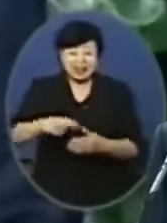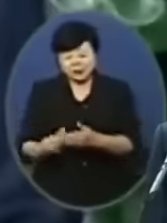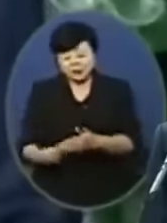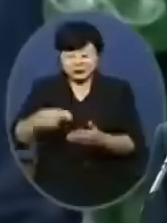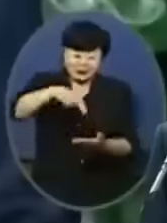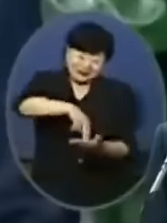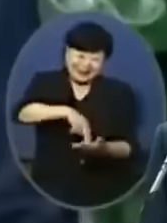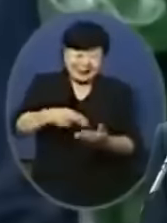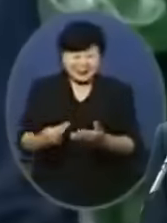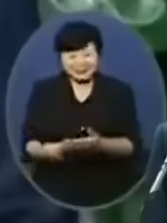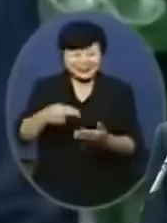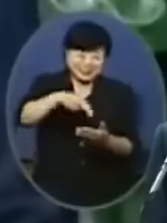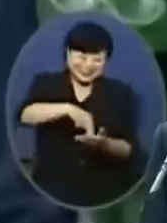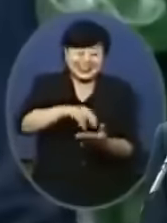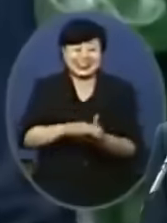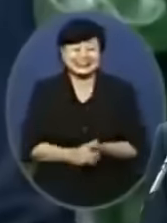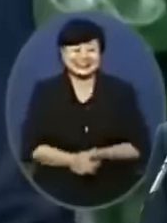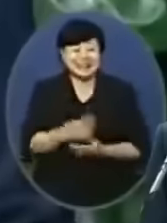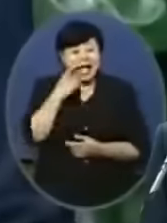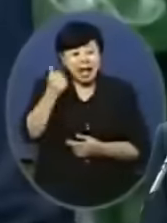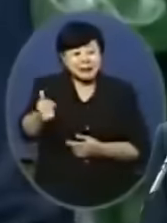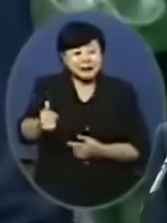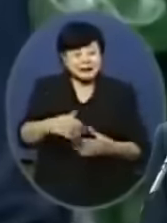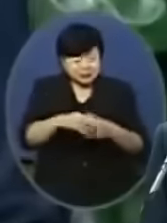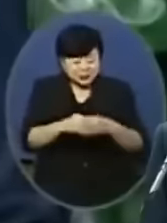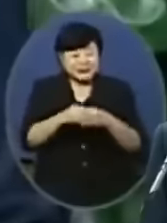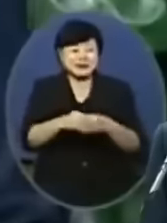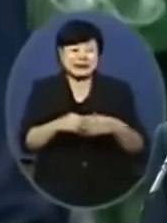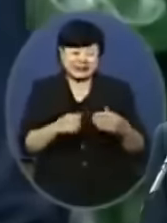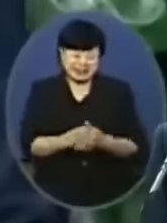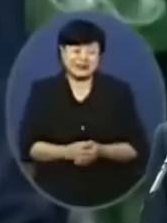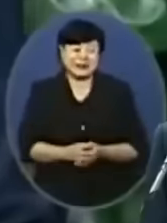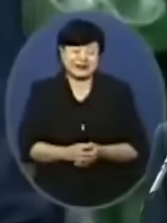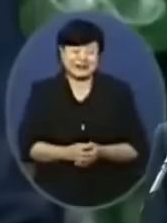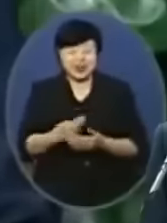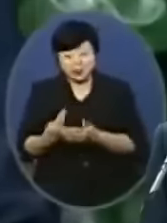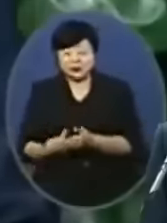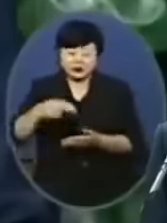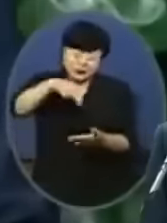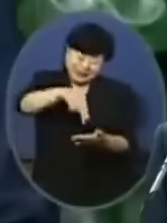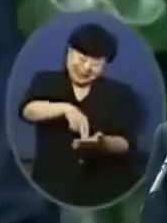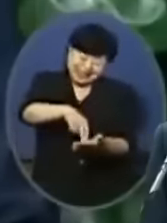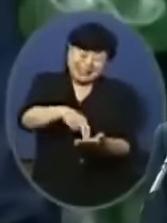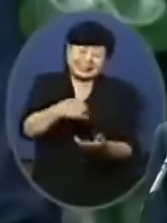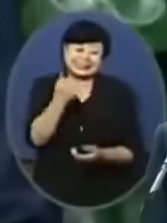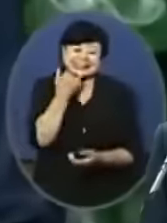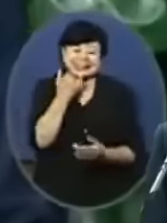괜찮거든. 넘어지더라도 아버지가 잡고 있으니까 아버지의 손에 달린 달랑달랑 한단 말입니다.